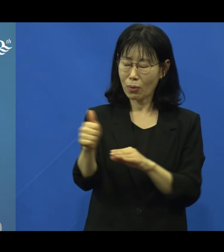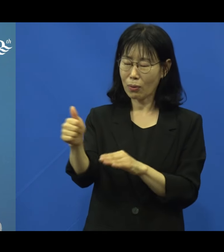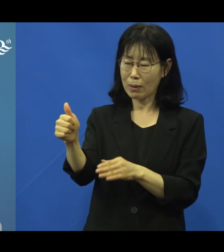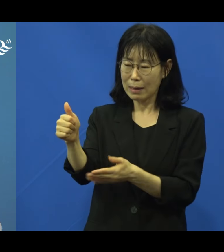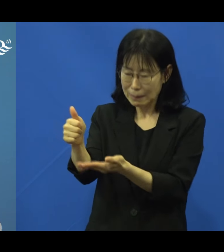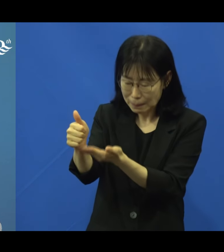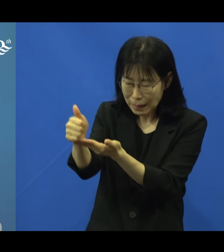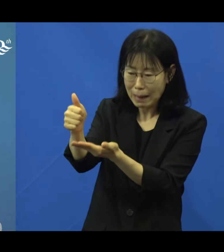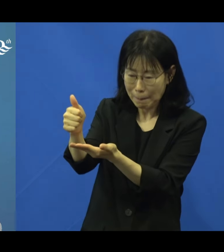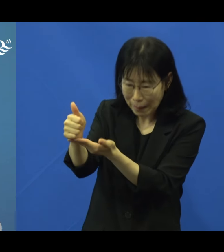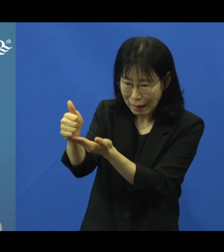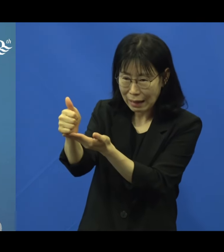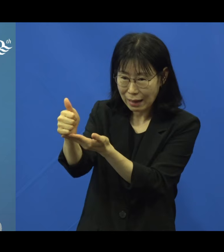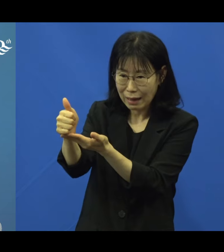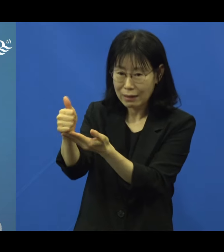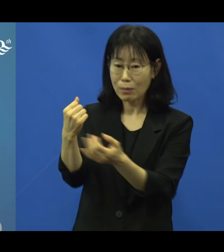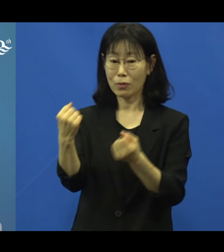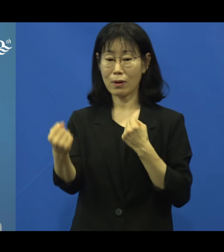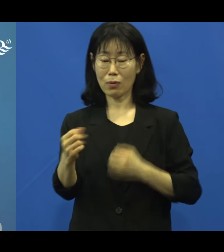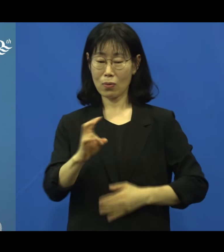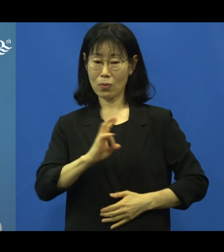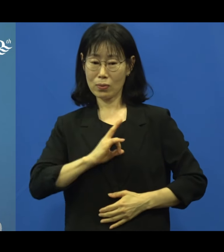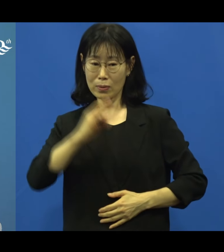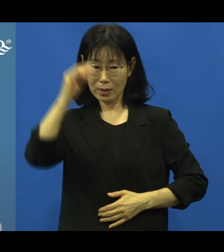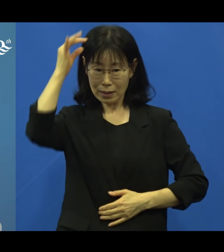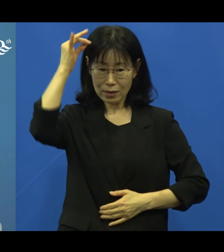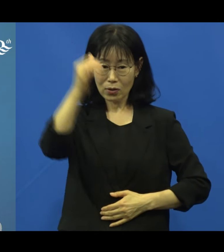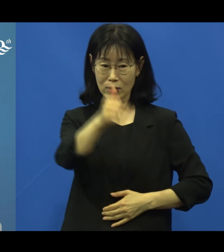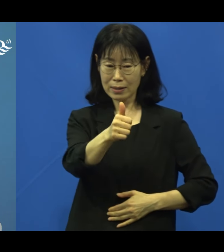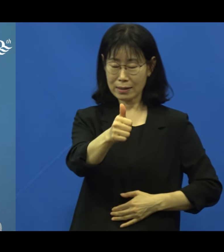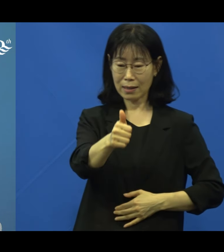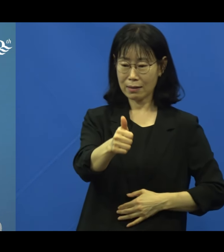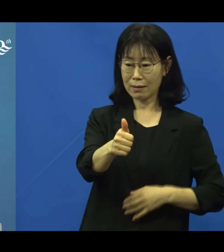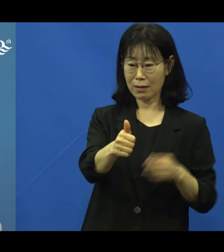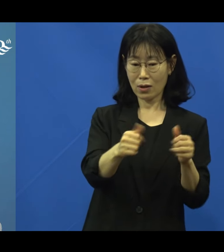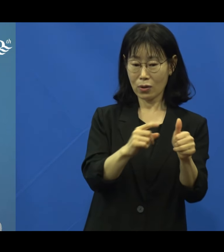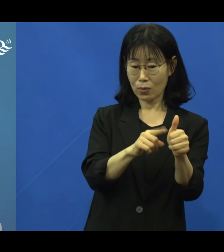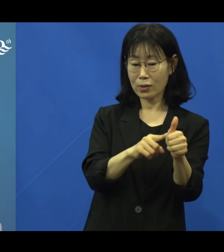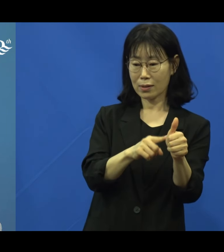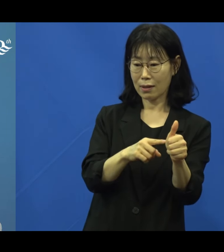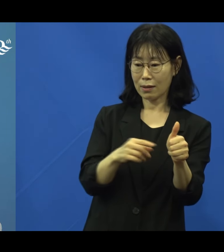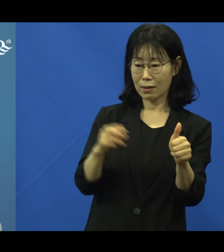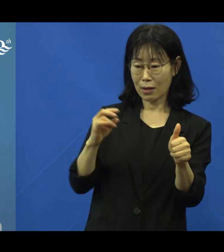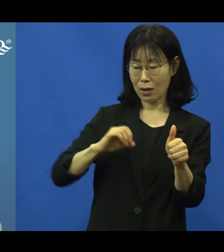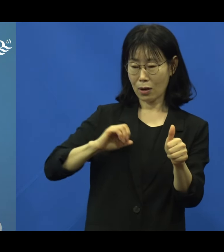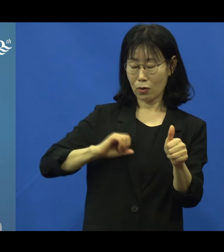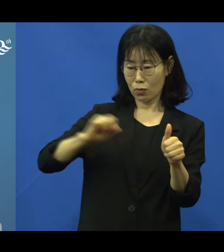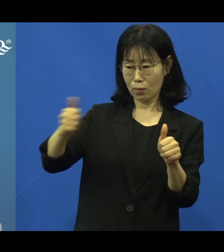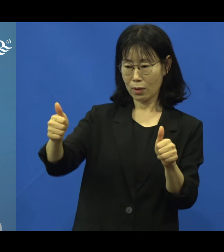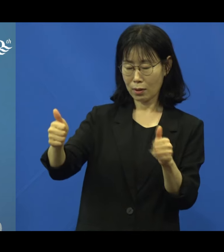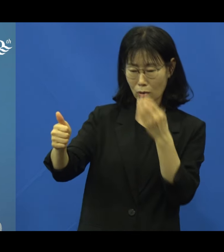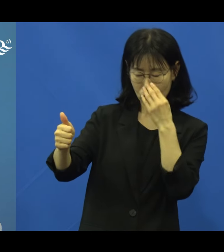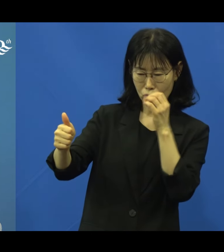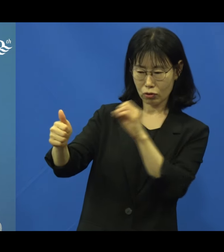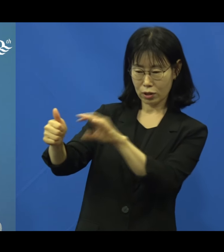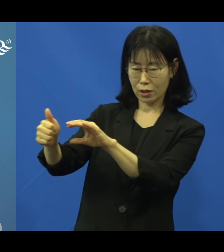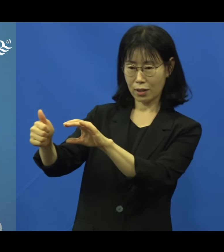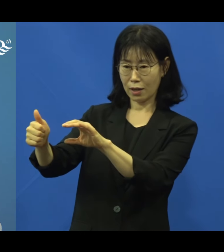아부하고 막 이런 아첨꾼들이 막 바글바글 하는 거잖아요. 그렇게 겸손이 뭔지를 뭐 배워본 적이